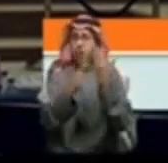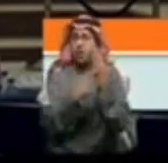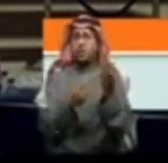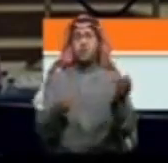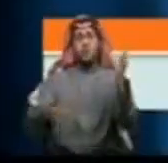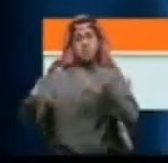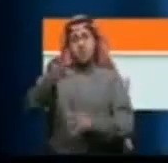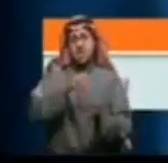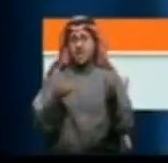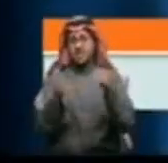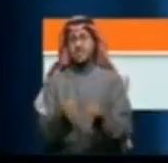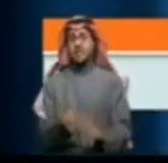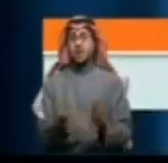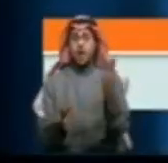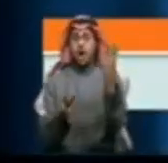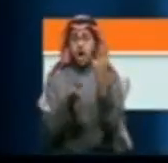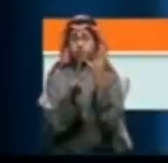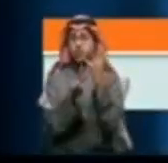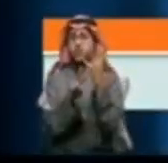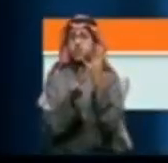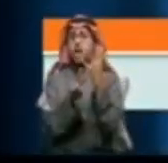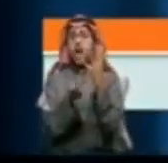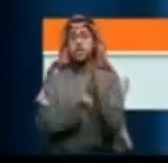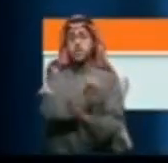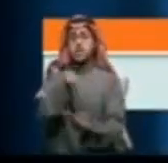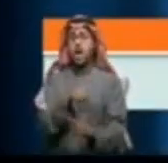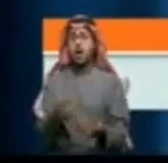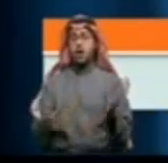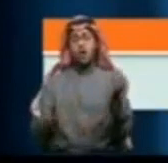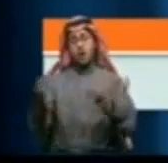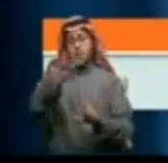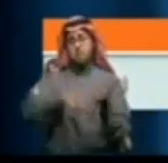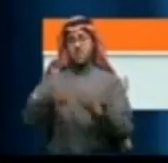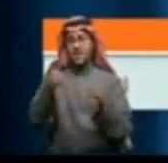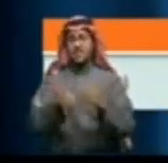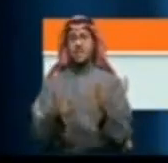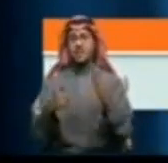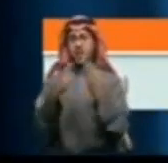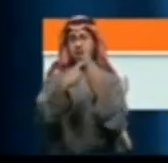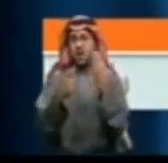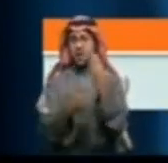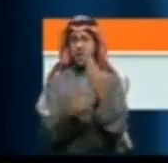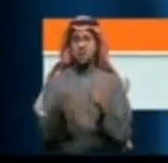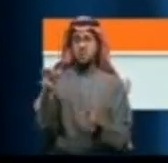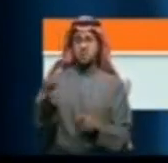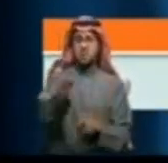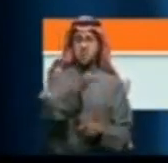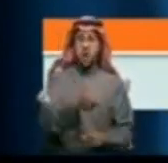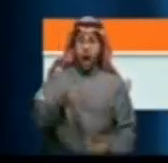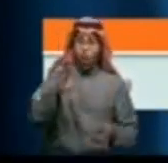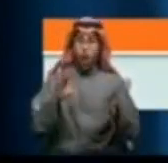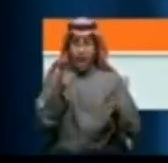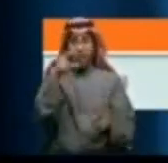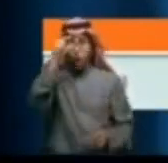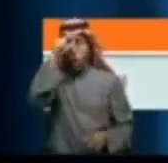الحديدة خلال 24 ساعة فقط. وأوضح التحالف أن الخروقات وقعت في مناطق الطحيتة